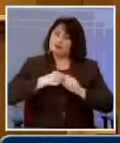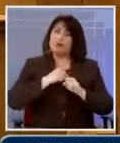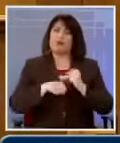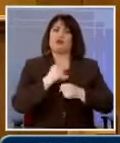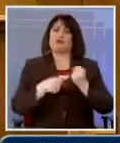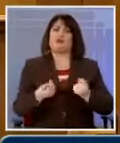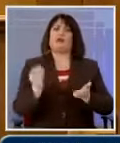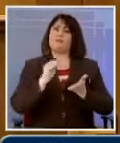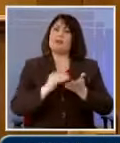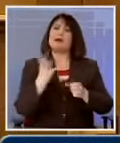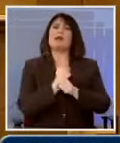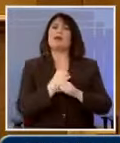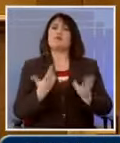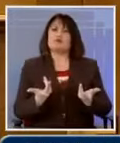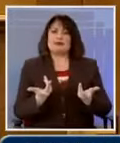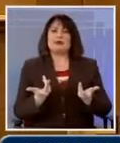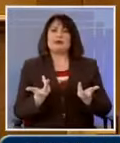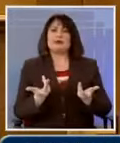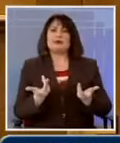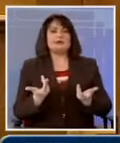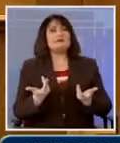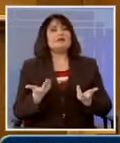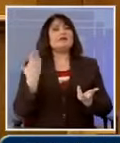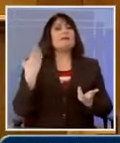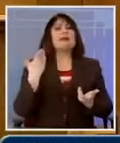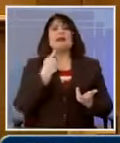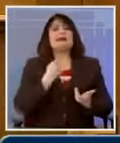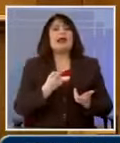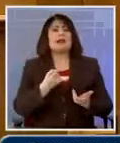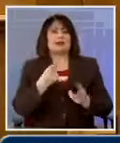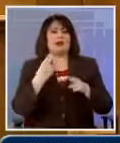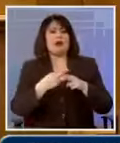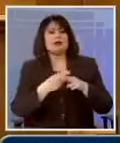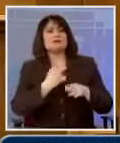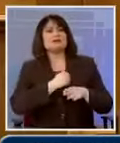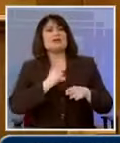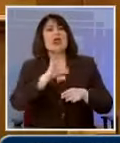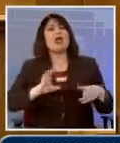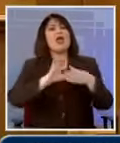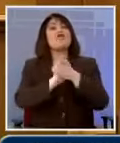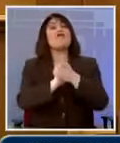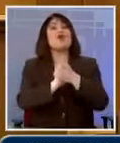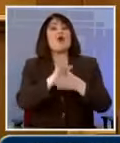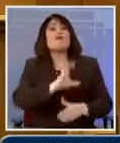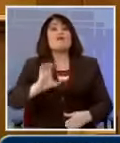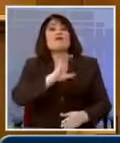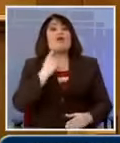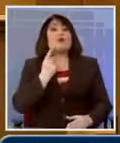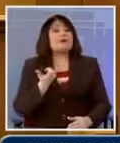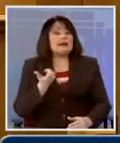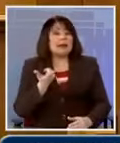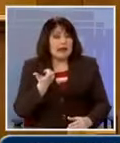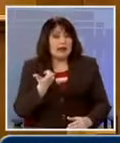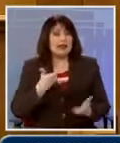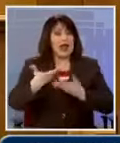να ξανακερδίσουμε τις ιδρυτικές αρχές και αξίες της Ενωμένης Ευρώπης, της Ευρώπης